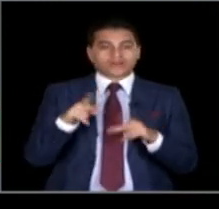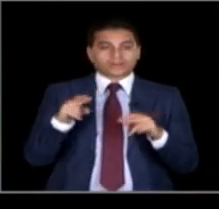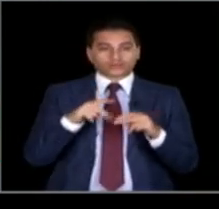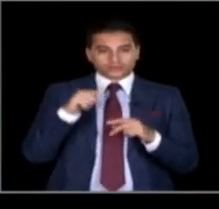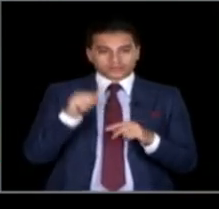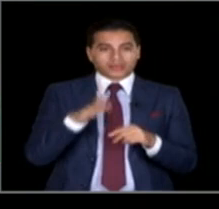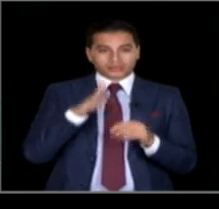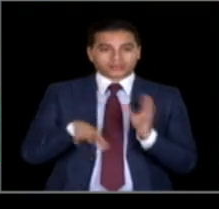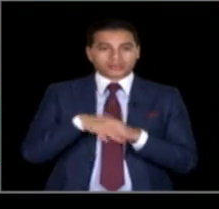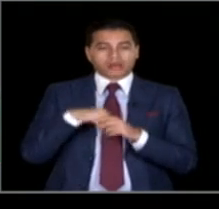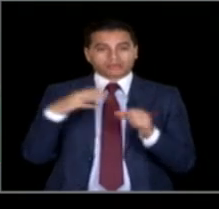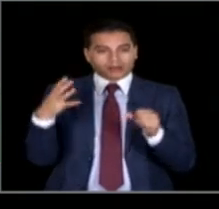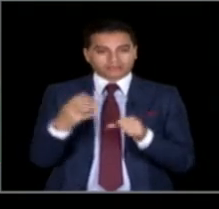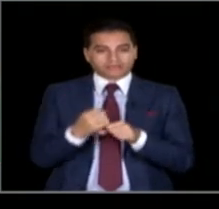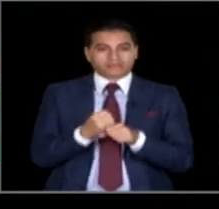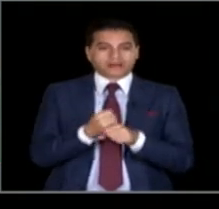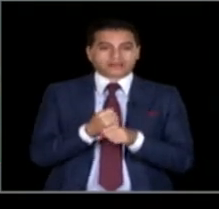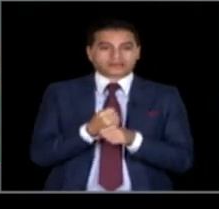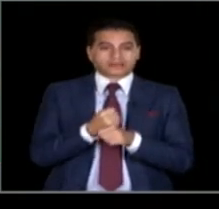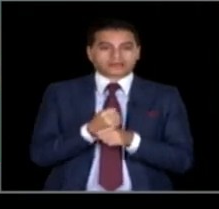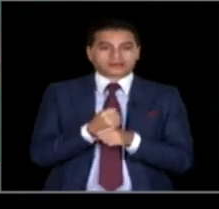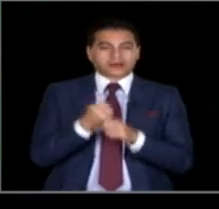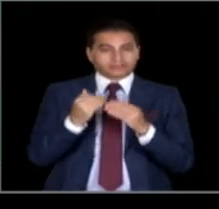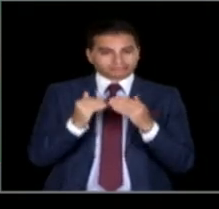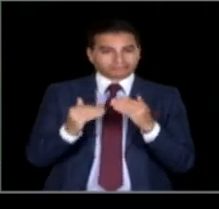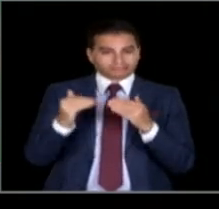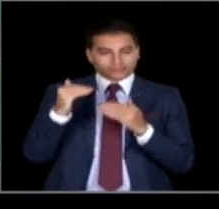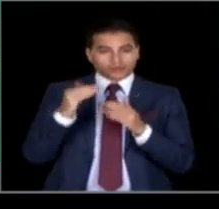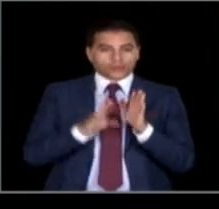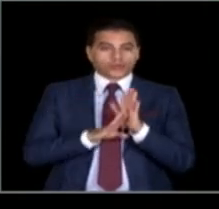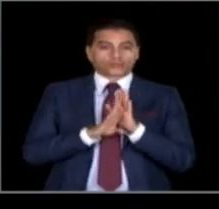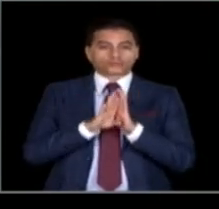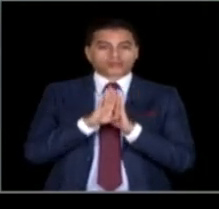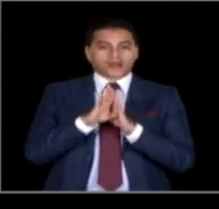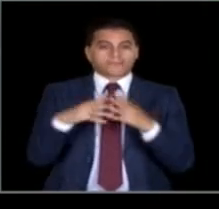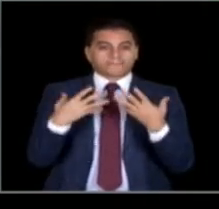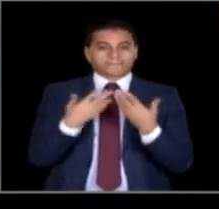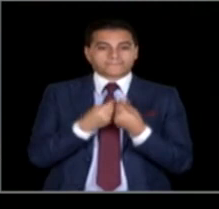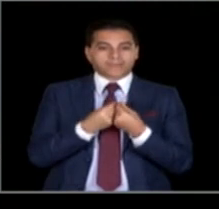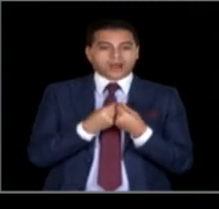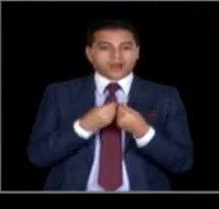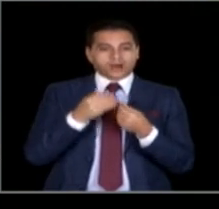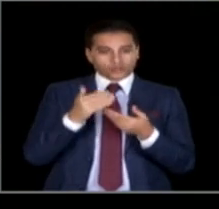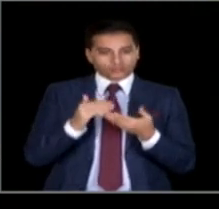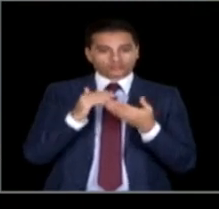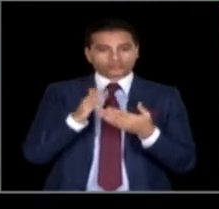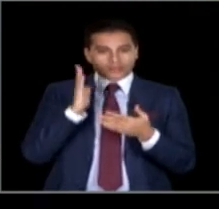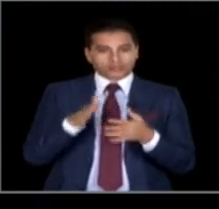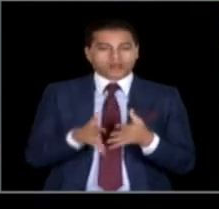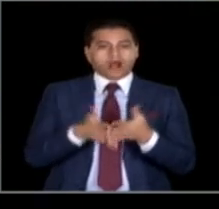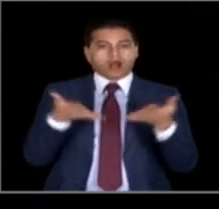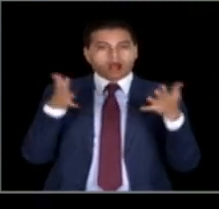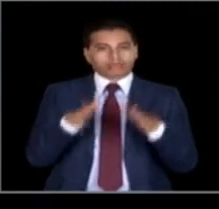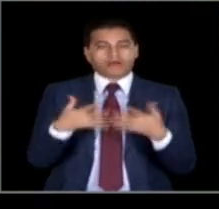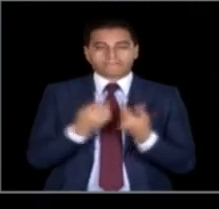ده نقدر نحقق مناسب متقدمة ونوصل للنهائي، وإن شاء الله نكون مستعدين أكتر مع